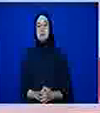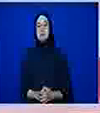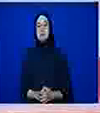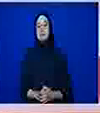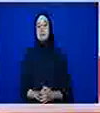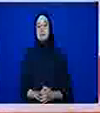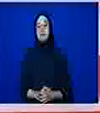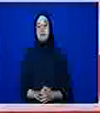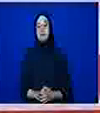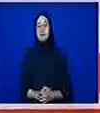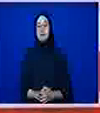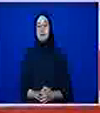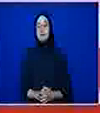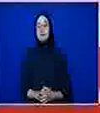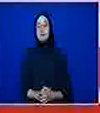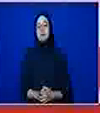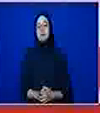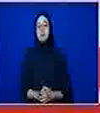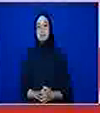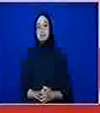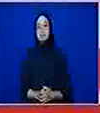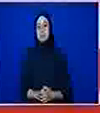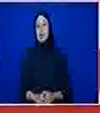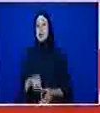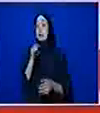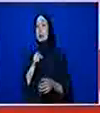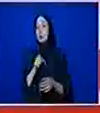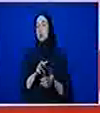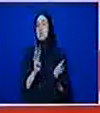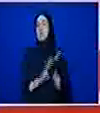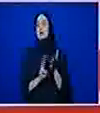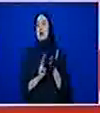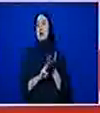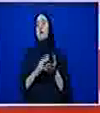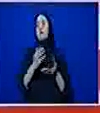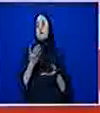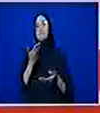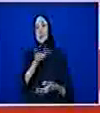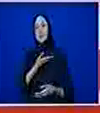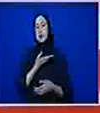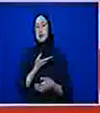Baik, justru inilah persoalan yang kita terima dari